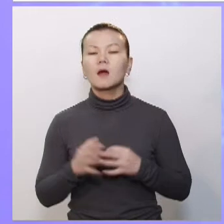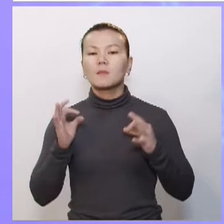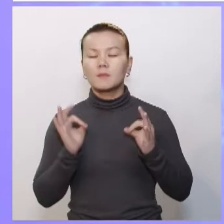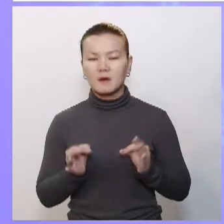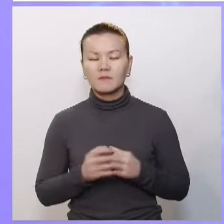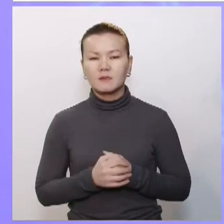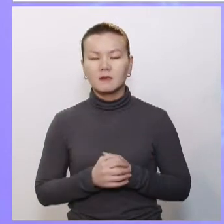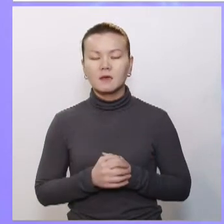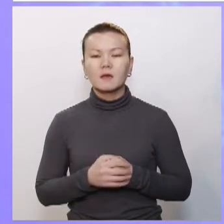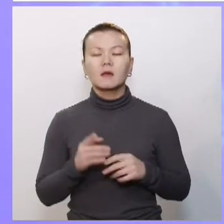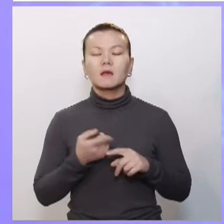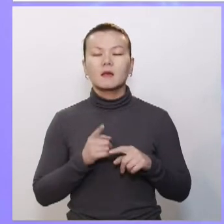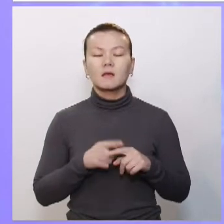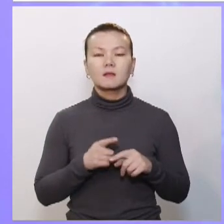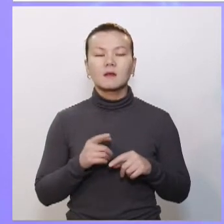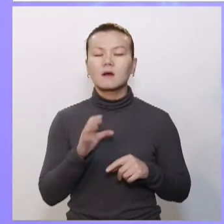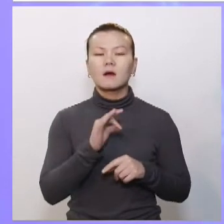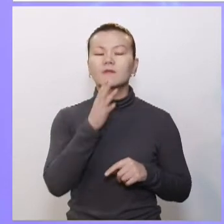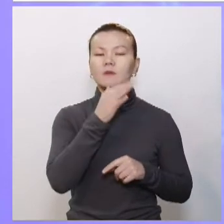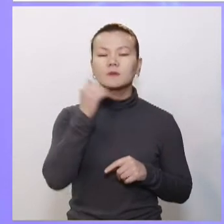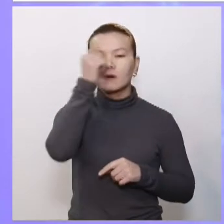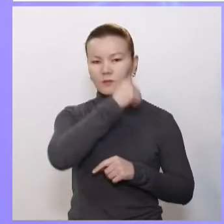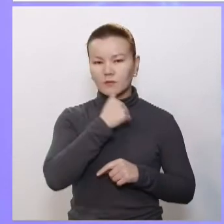Туура, жыл мезгилдери жөнүндө.